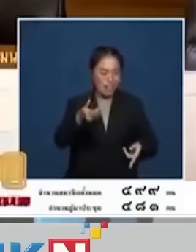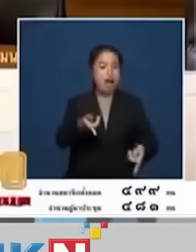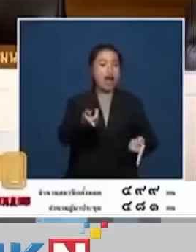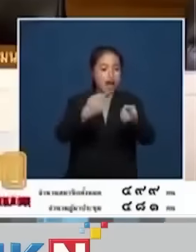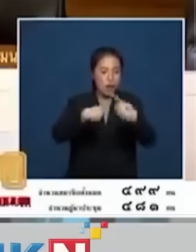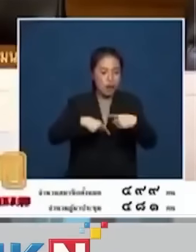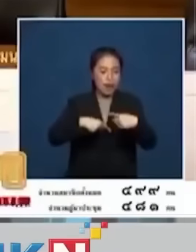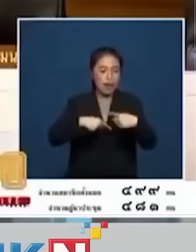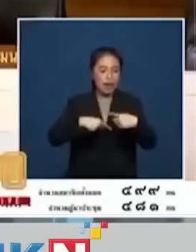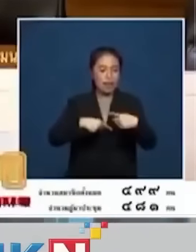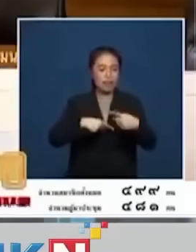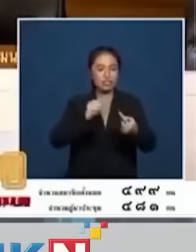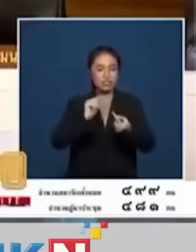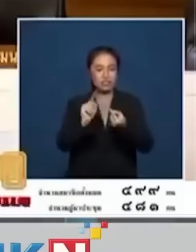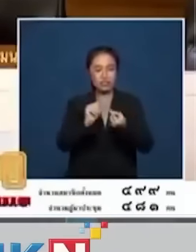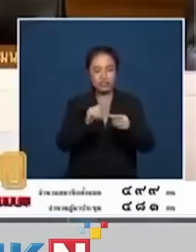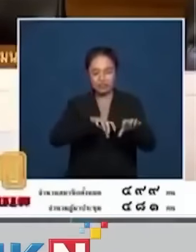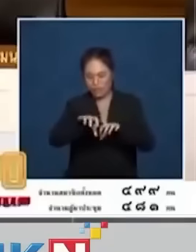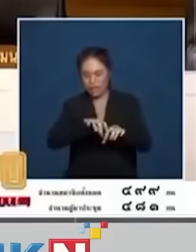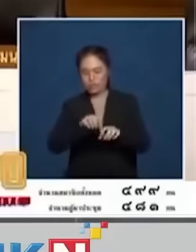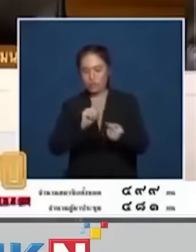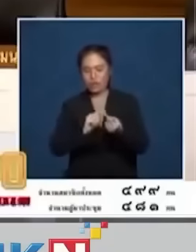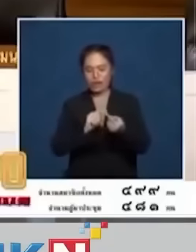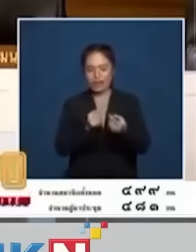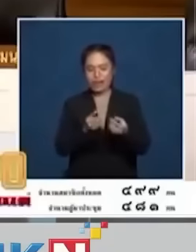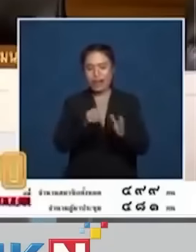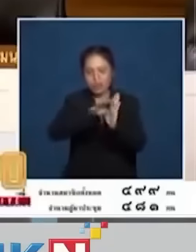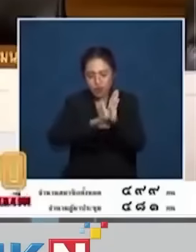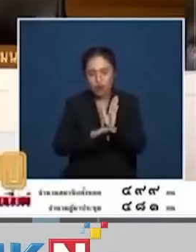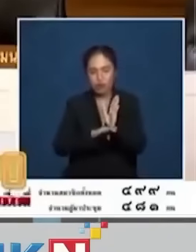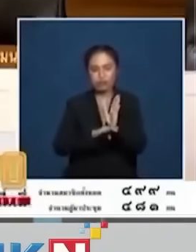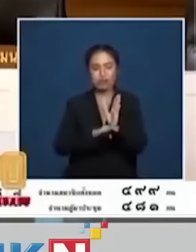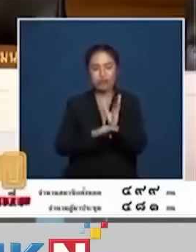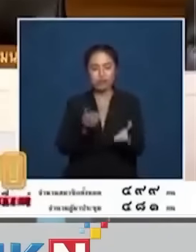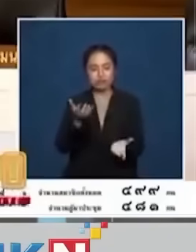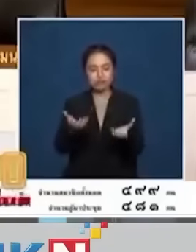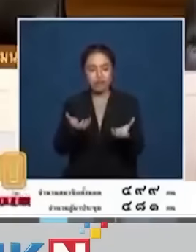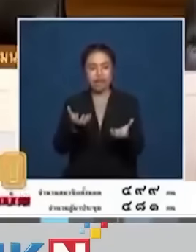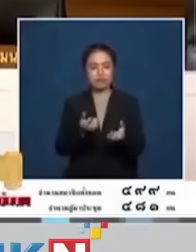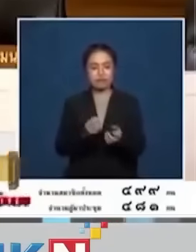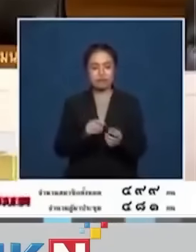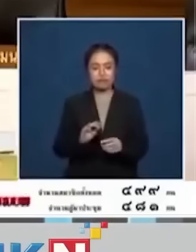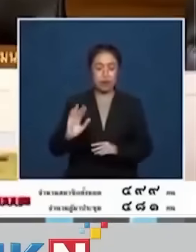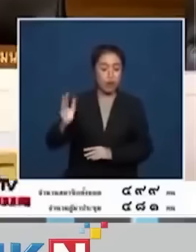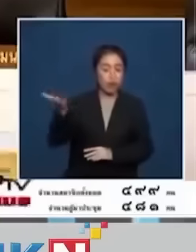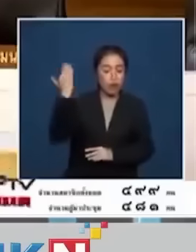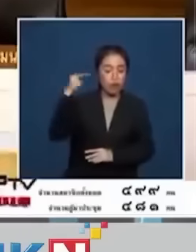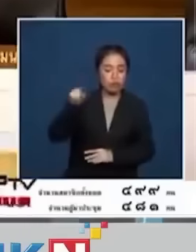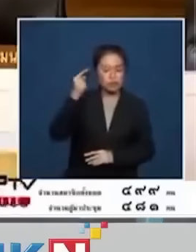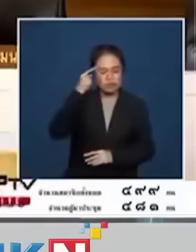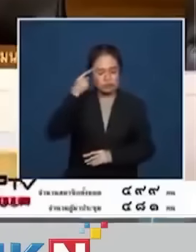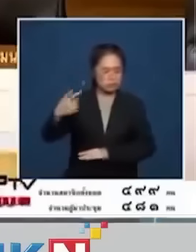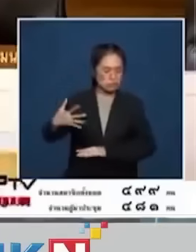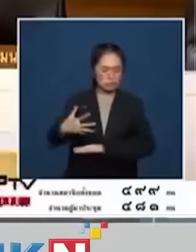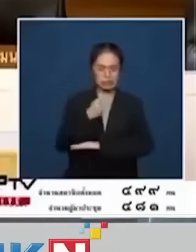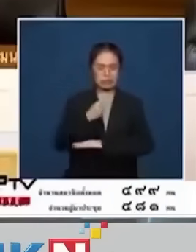การพิจารณาที่ศาลยังไม่ตัดสินถึงที่สุดกำลังจะออกกฎกระทรวงมันมีช่องให้ทำนะซึ่งกำลังทำประชาพิจ